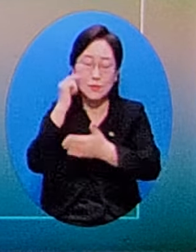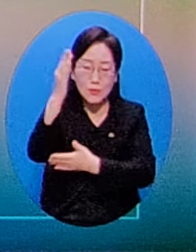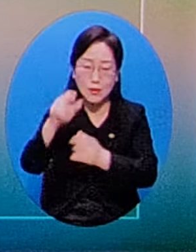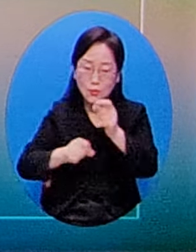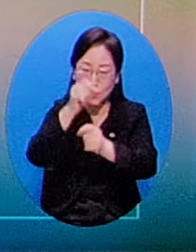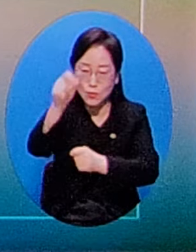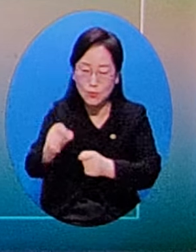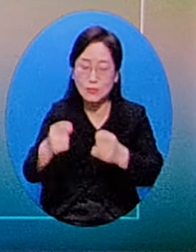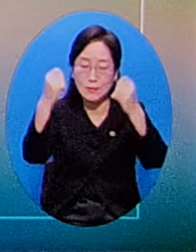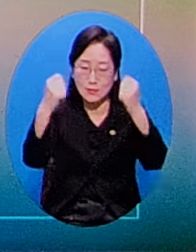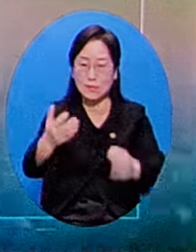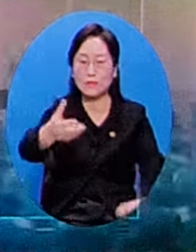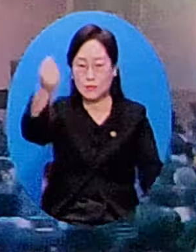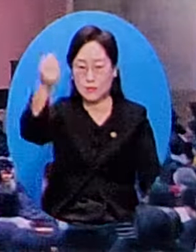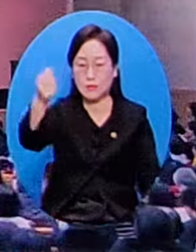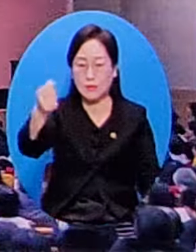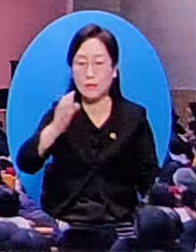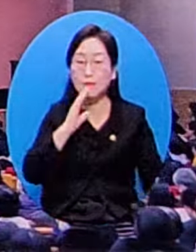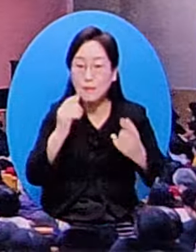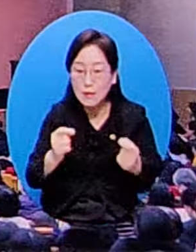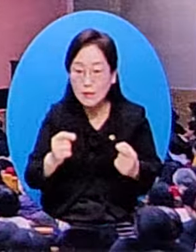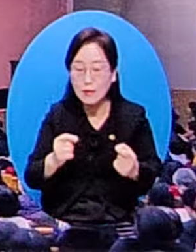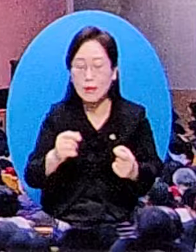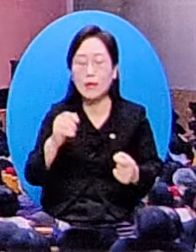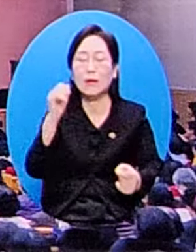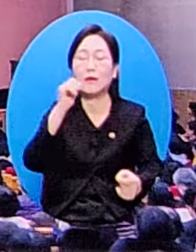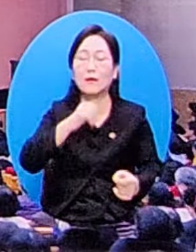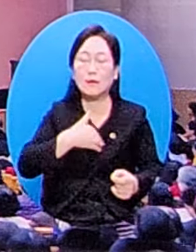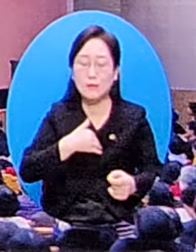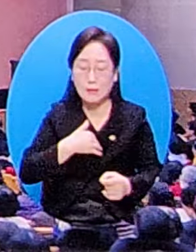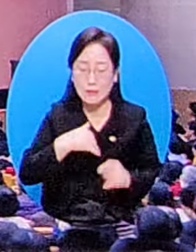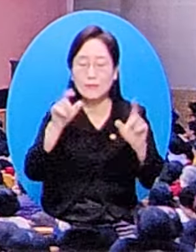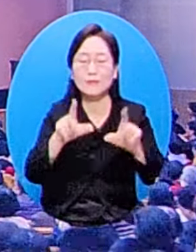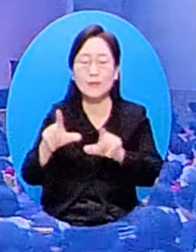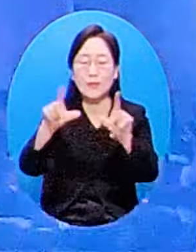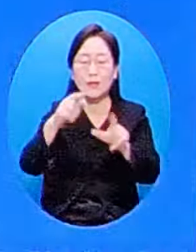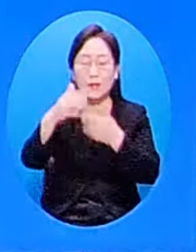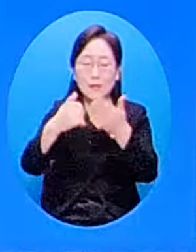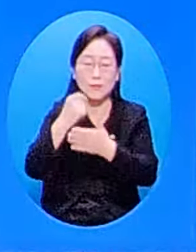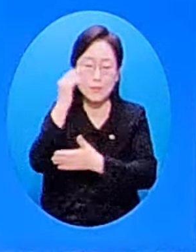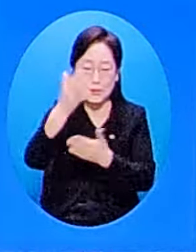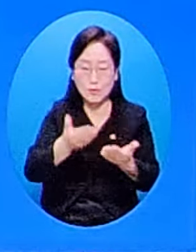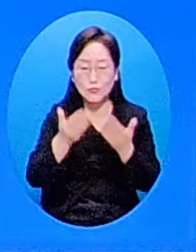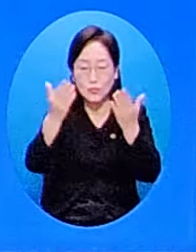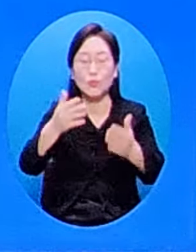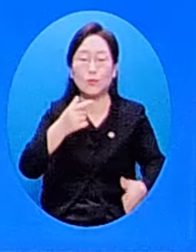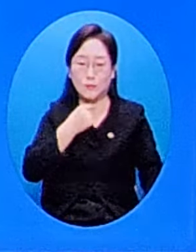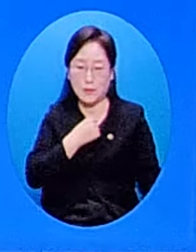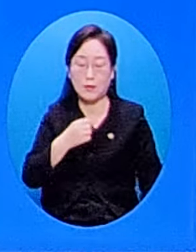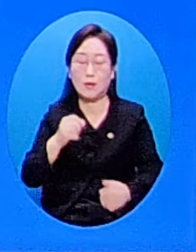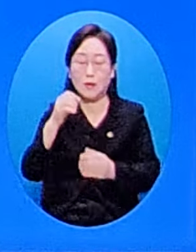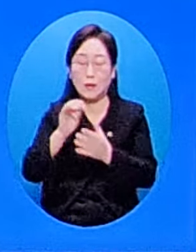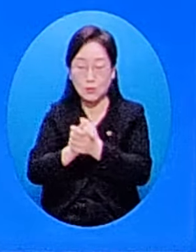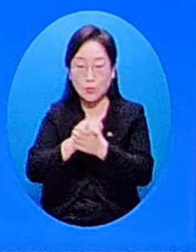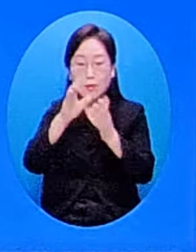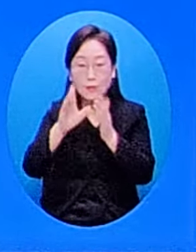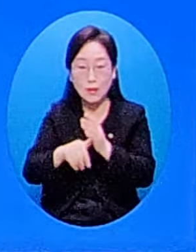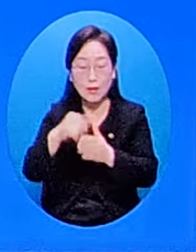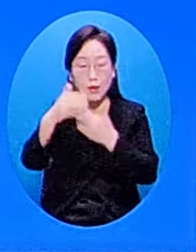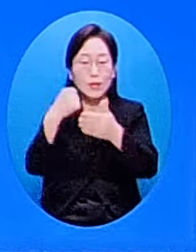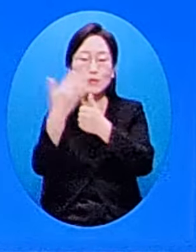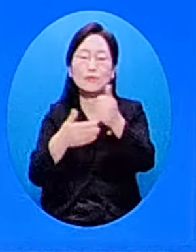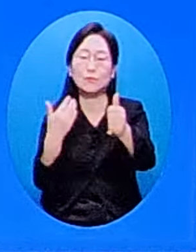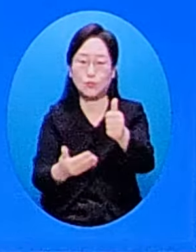아멘. 내 삶은 오직 하나님께 영광 돌리는 삶을 살기 원합니다. 그때 하나님의 은혜가 임했습니다. 성령의 체험을 하고 난 다음